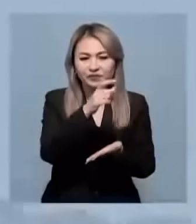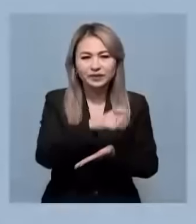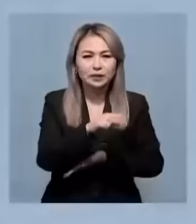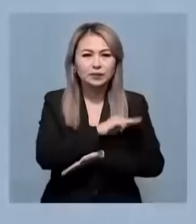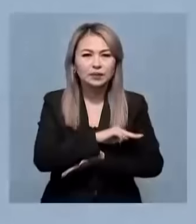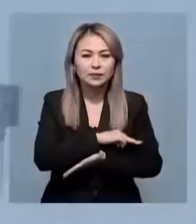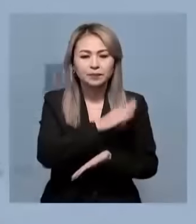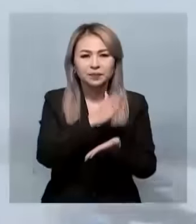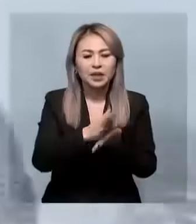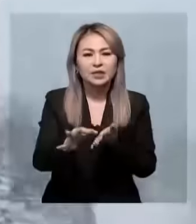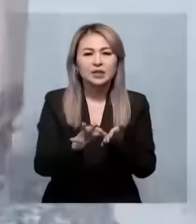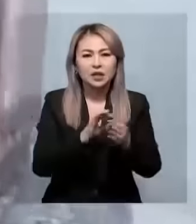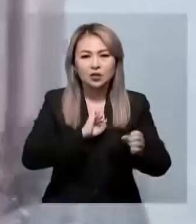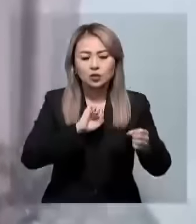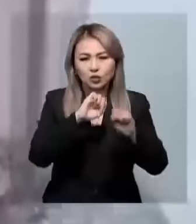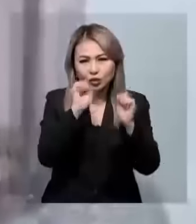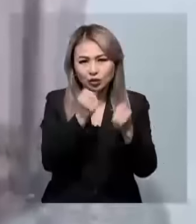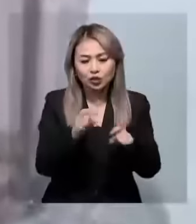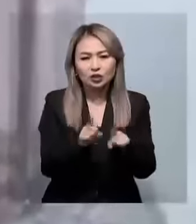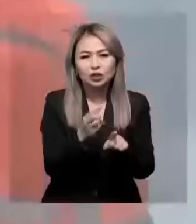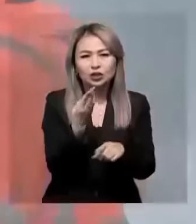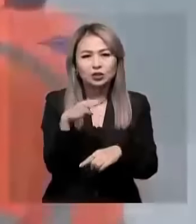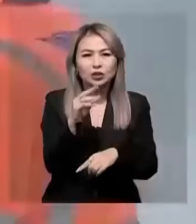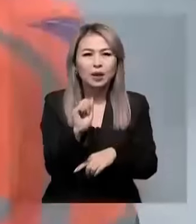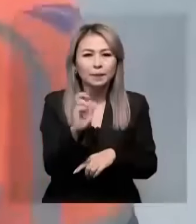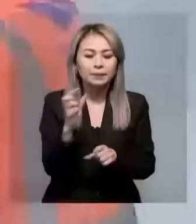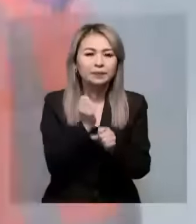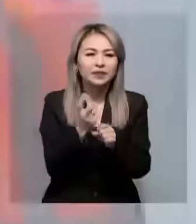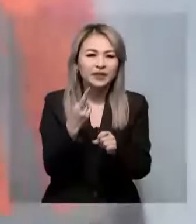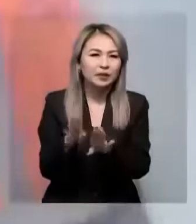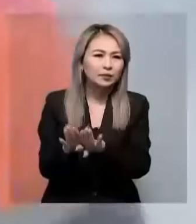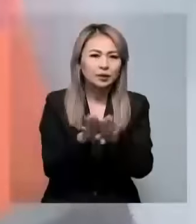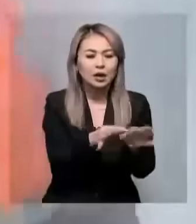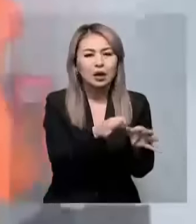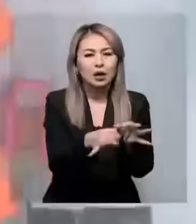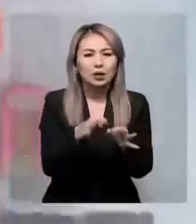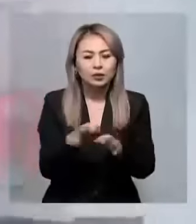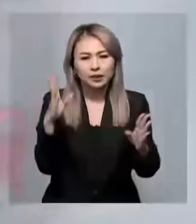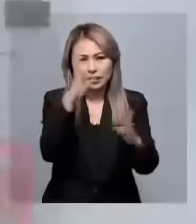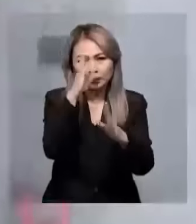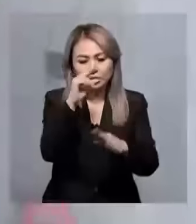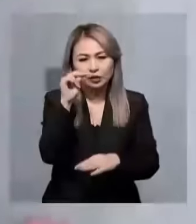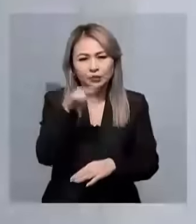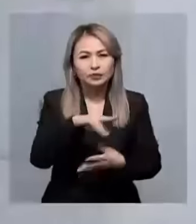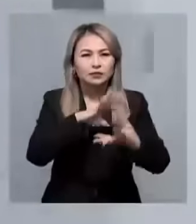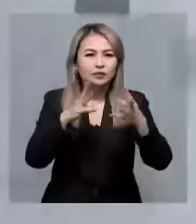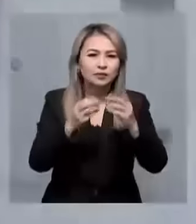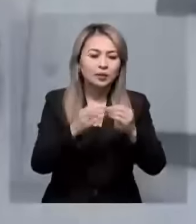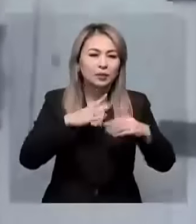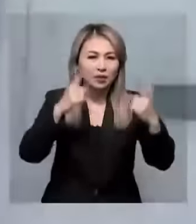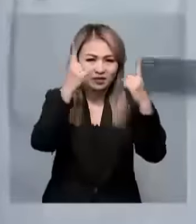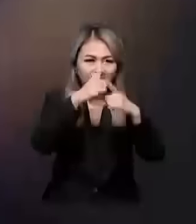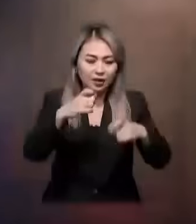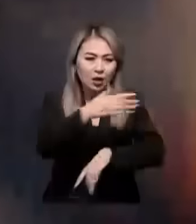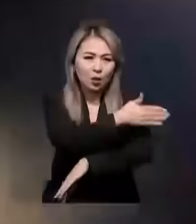қызметкерлері бар. Жедел штабтың кезекті отырысы өтіп, оның қорытындысы бойынша екі бірдей ауданда табиғи сипаттағы төтенше жағдай жарияланды. Ал жол